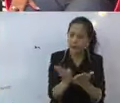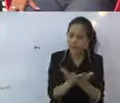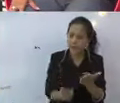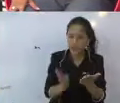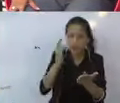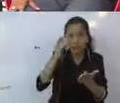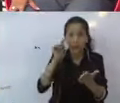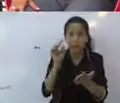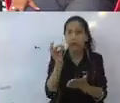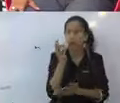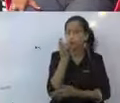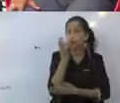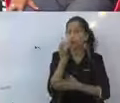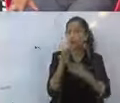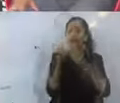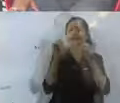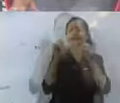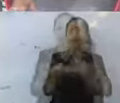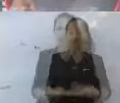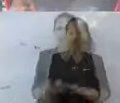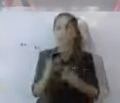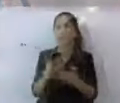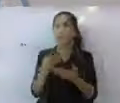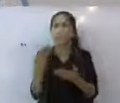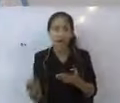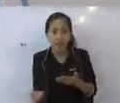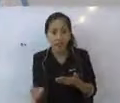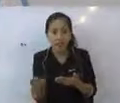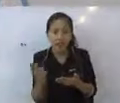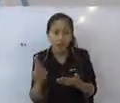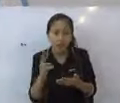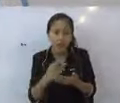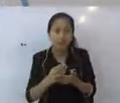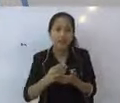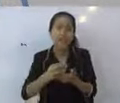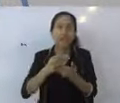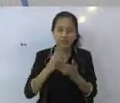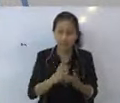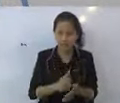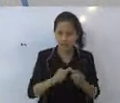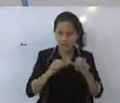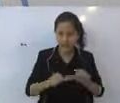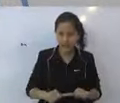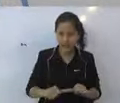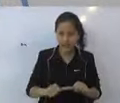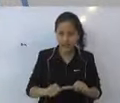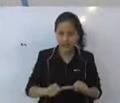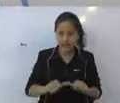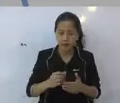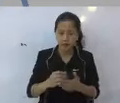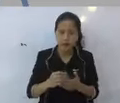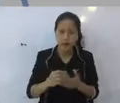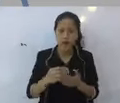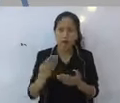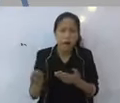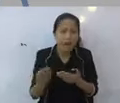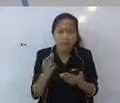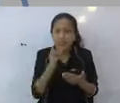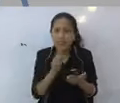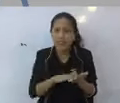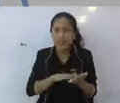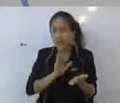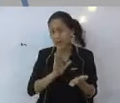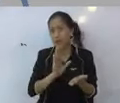ng budget, at saka all year round, hindi yung seasonal lang. Yun, hindi tama. Hindi yung paano lang, hindi yung pa... Weather, yan,